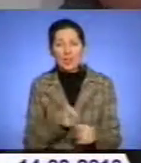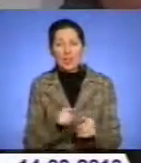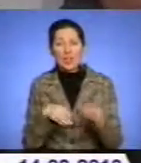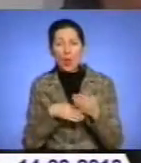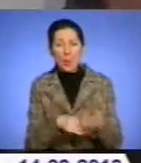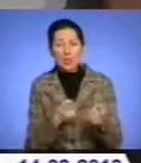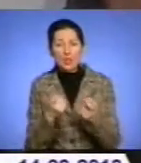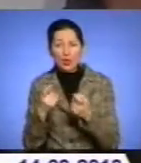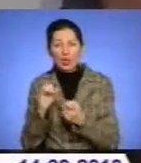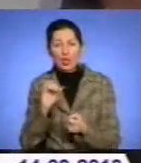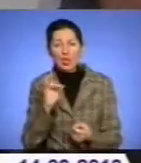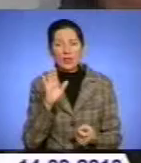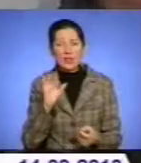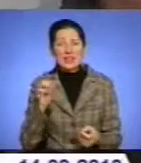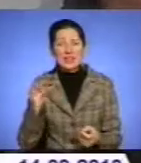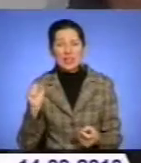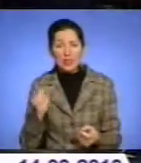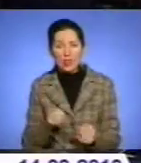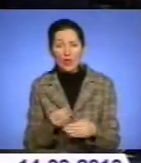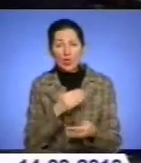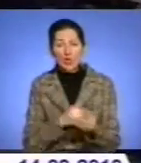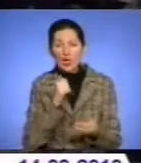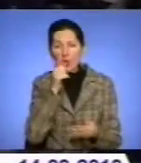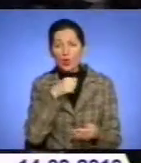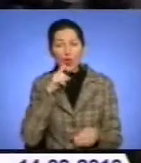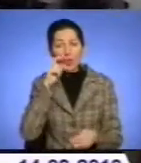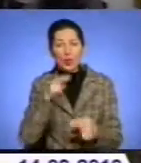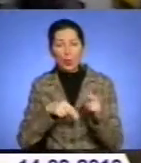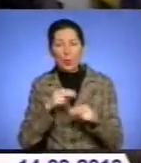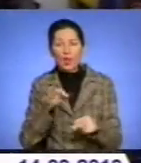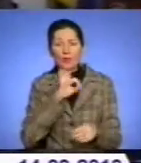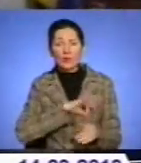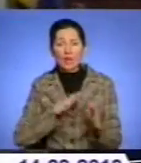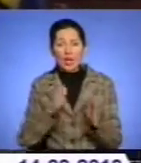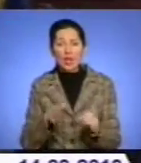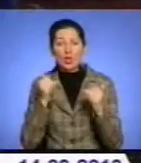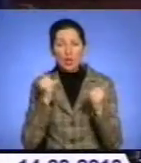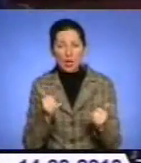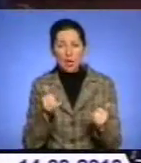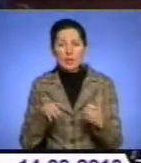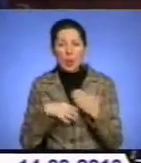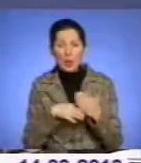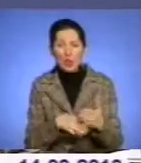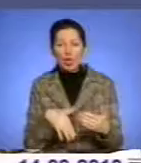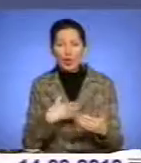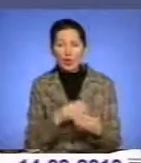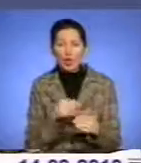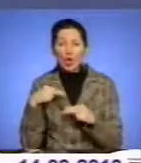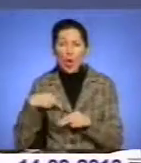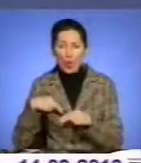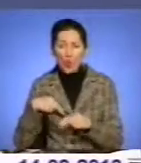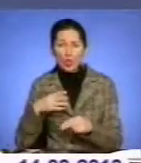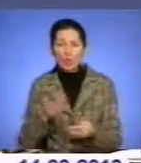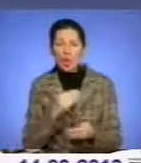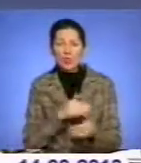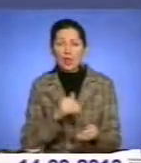інвестиції. Крім того, в останні роки українські автобудівники використовують лише сучасні методи у своїй роботі. За останні